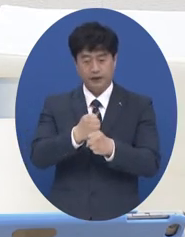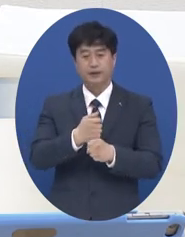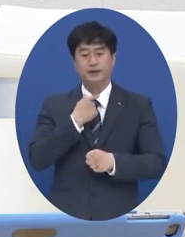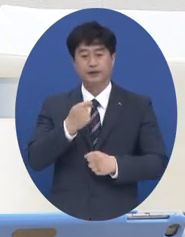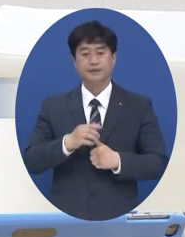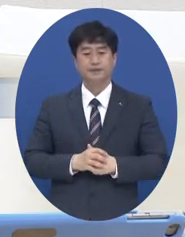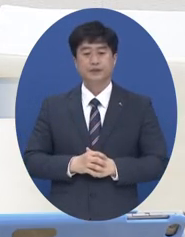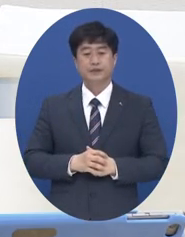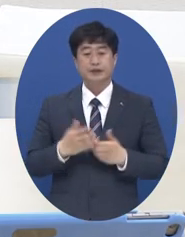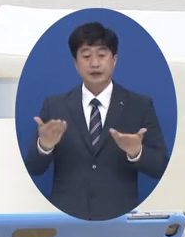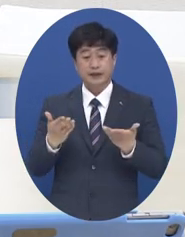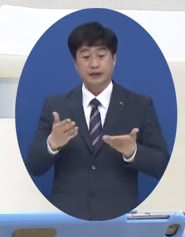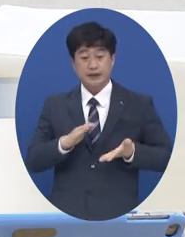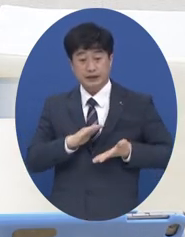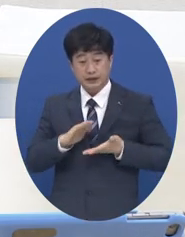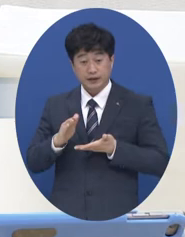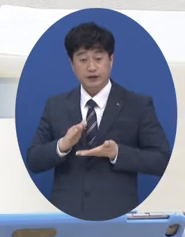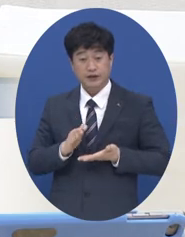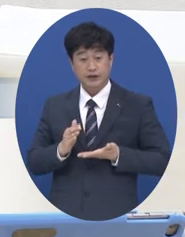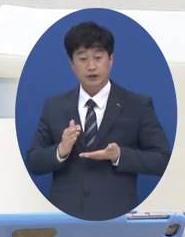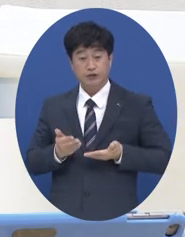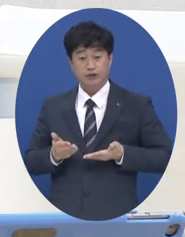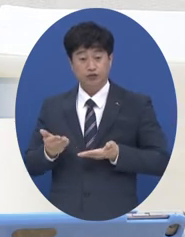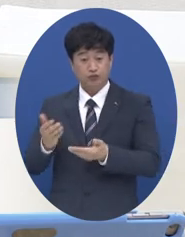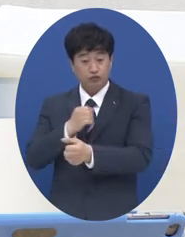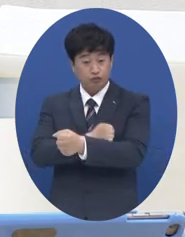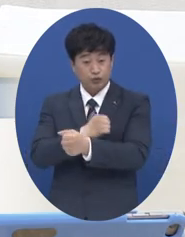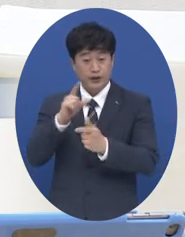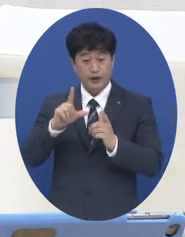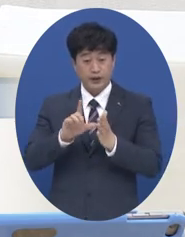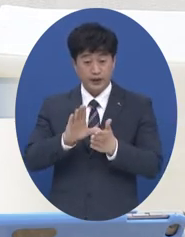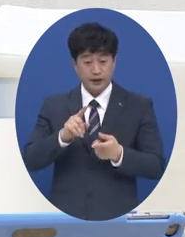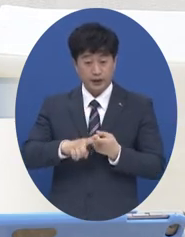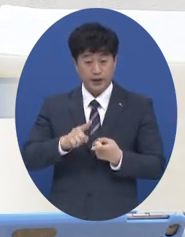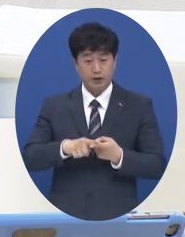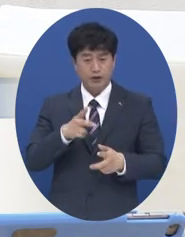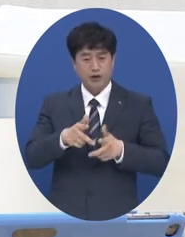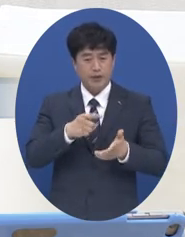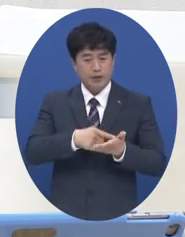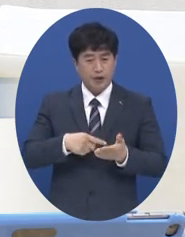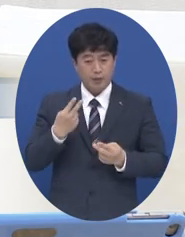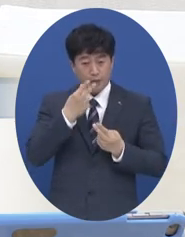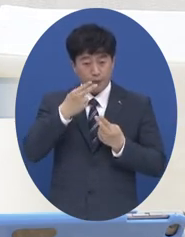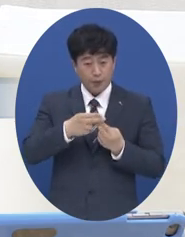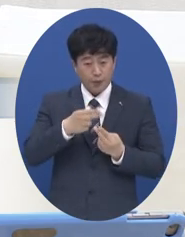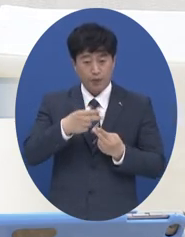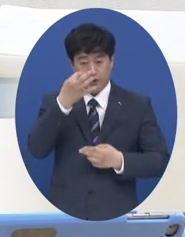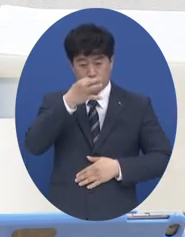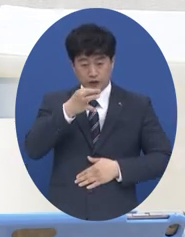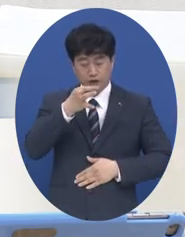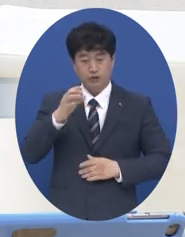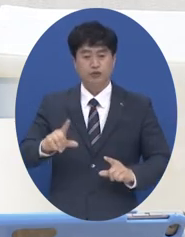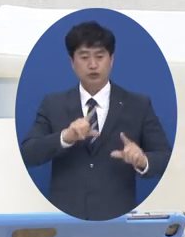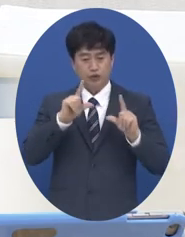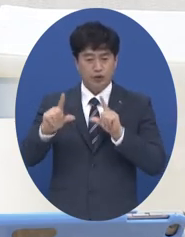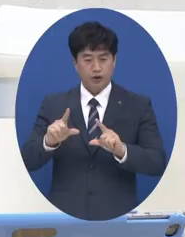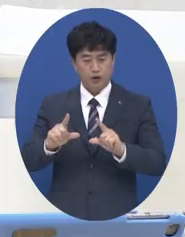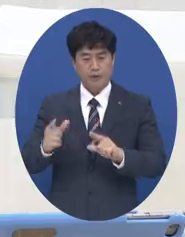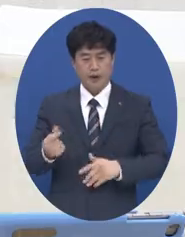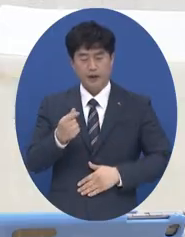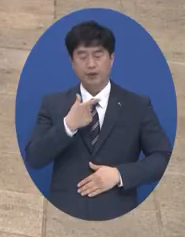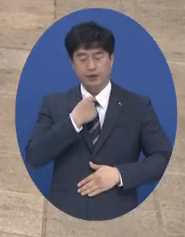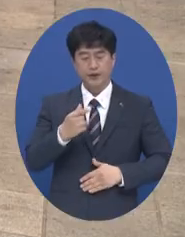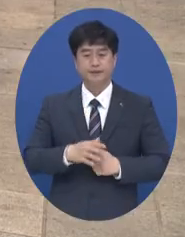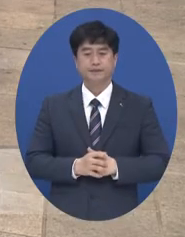보도록 하겠습니다. 노동의 제공에 대해서 산업재해보험 혜택을 누릴 수 있는 그런 상황이 빨리